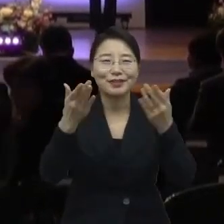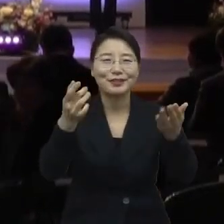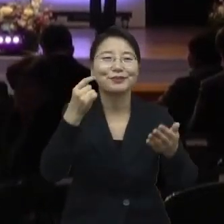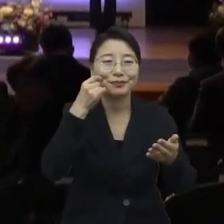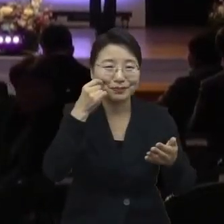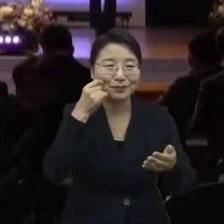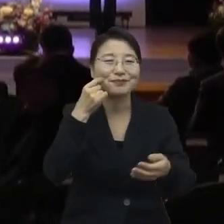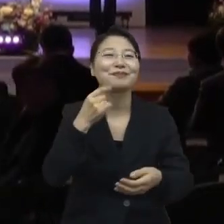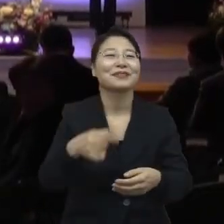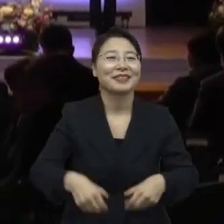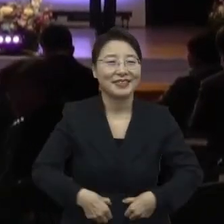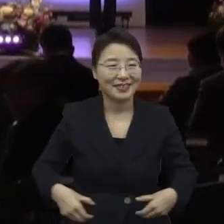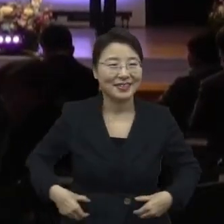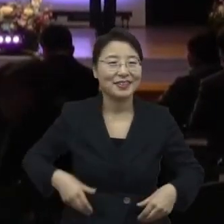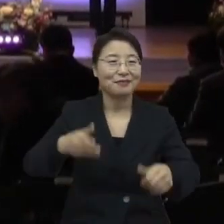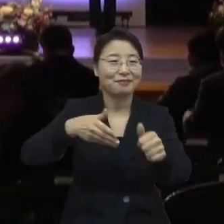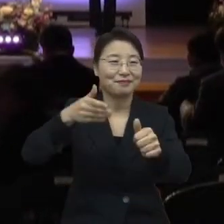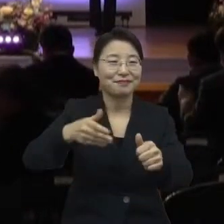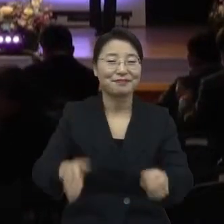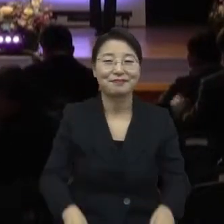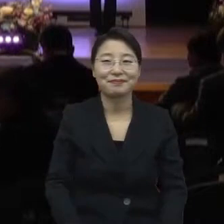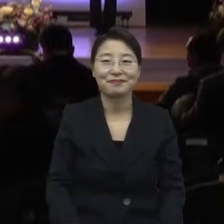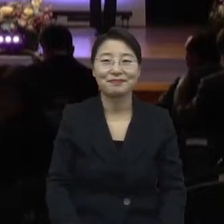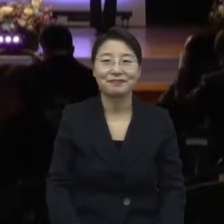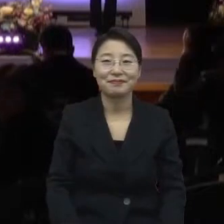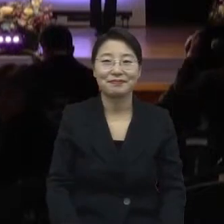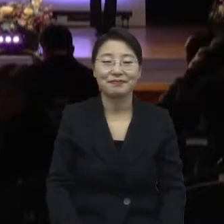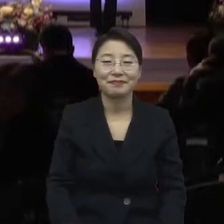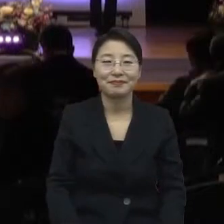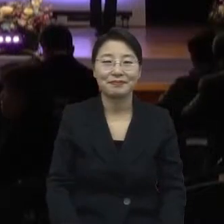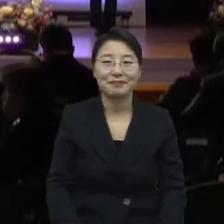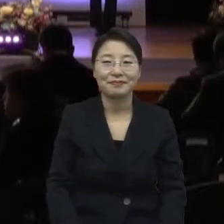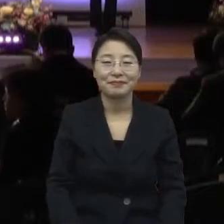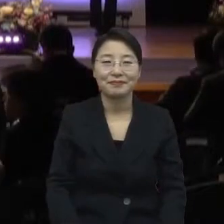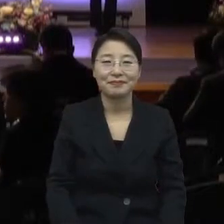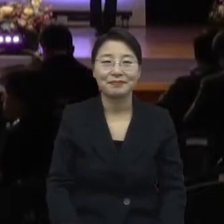못하는 점 널리 양해해 주시기 바랍니다.